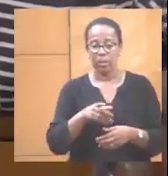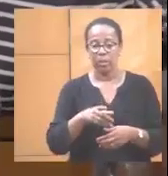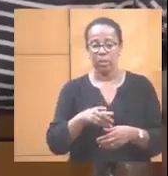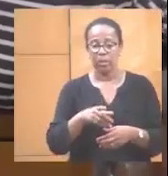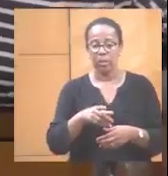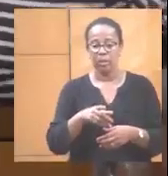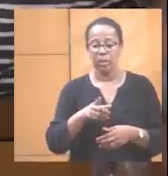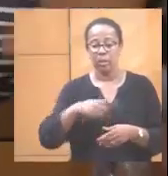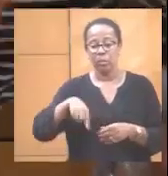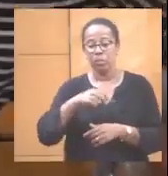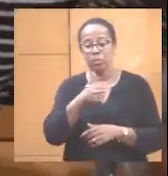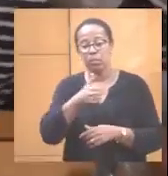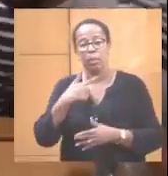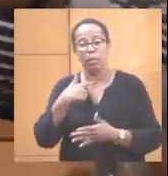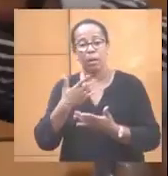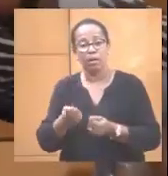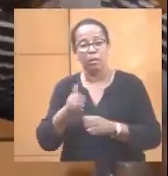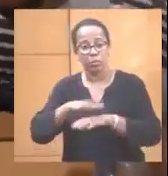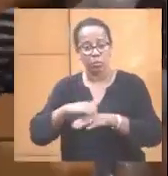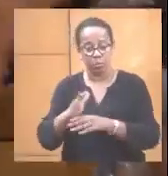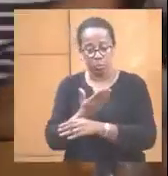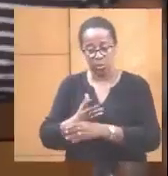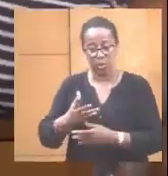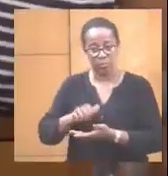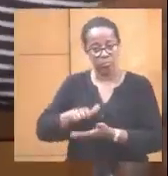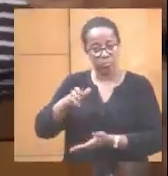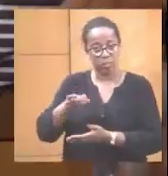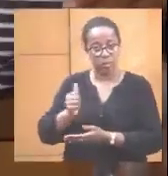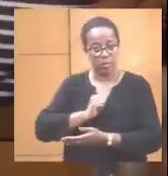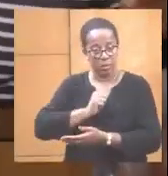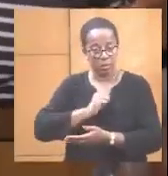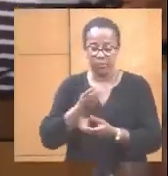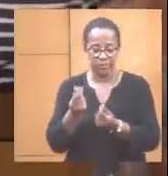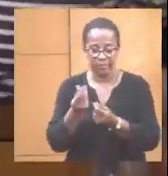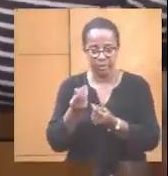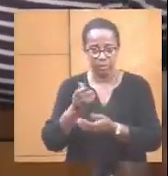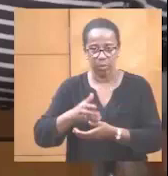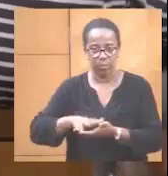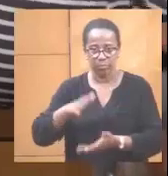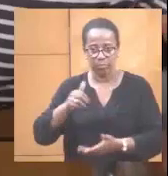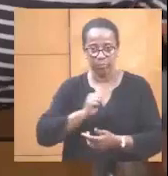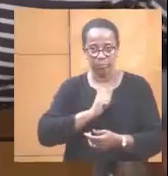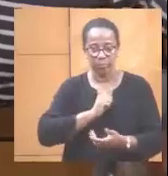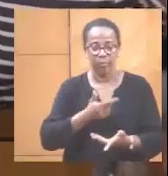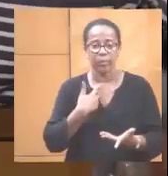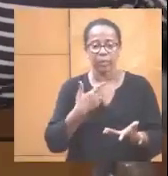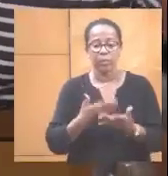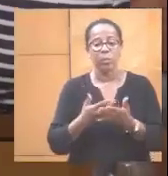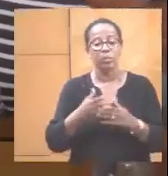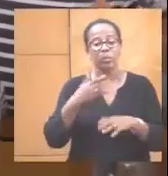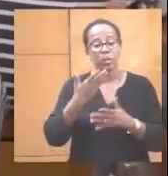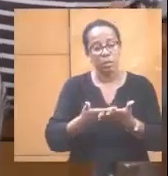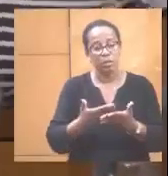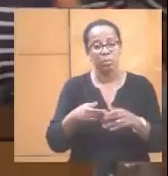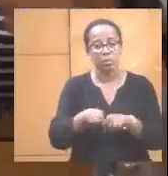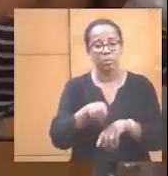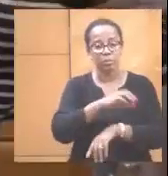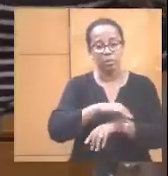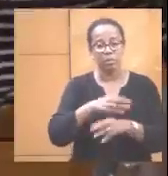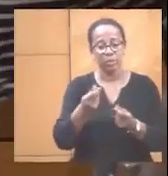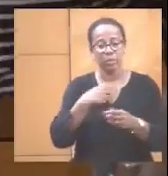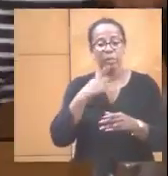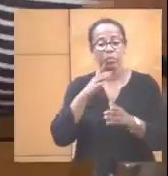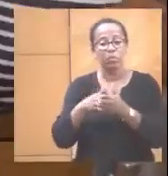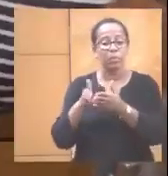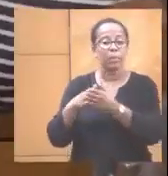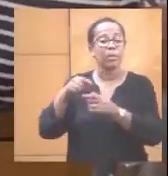sur nos fonds propres, puisque j'ai eu l'occasion de présenter ici des plans de financement qui fait appel à l'État, c'est-à-dire le fonds Barnier. J'ai